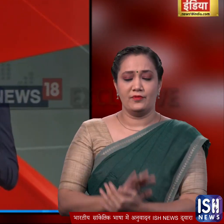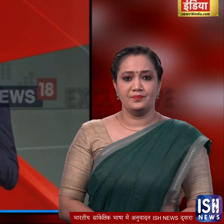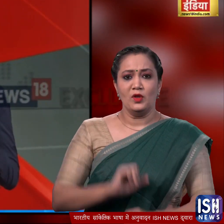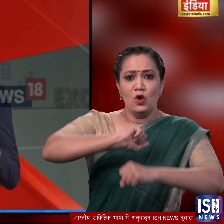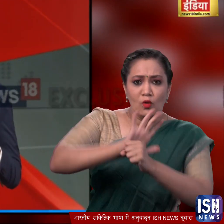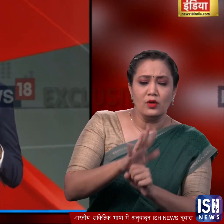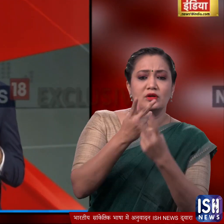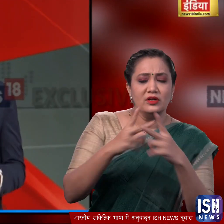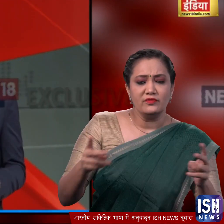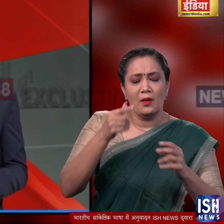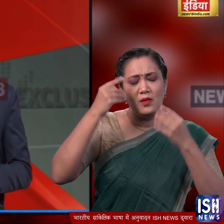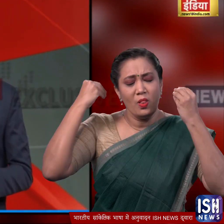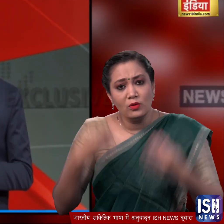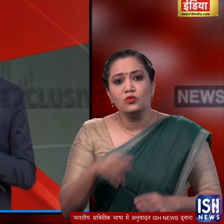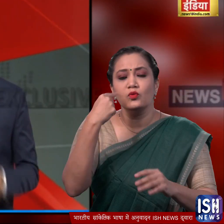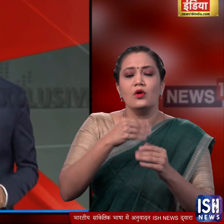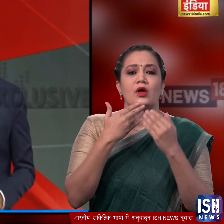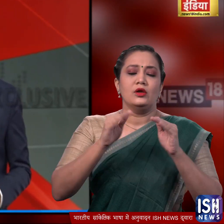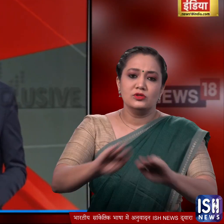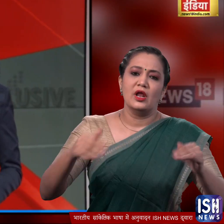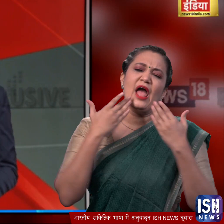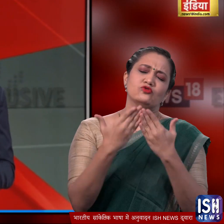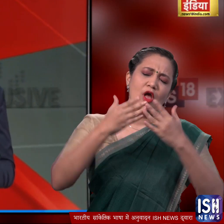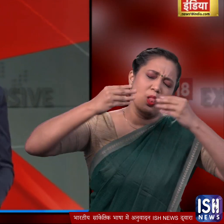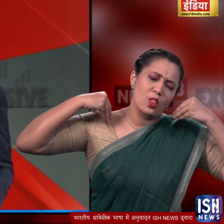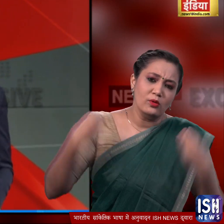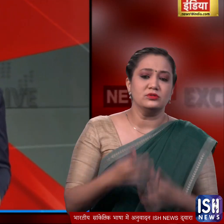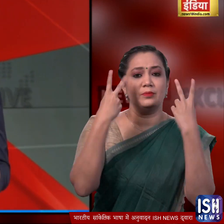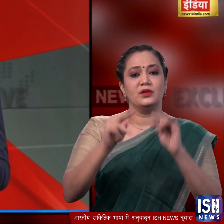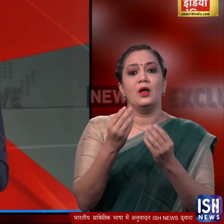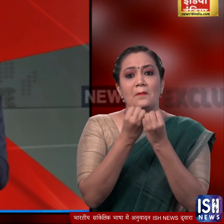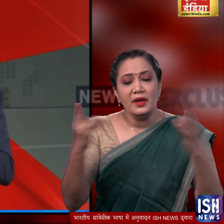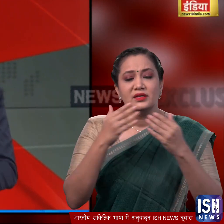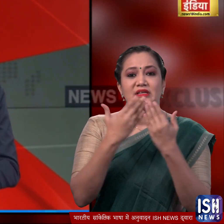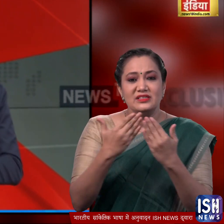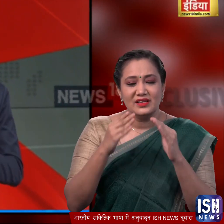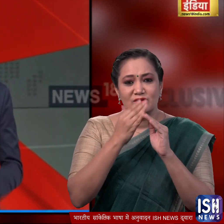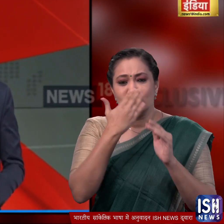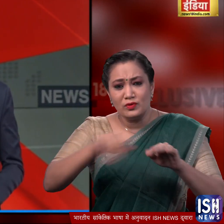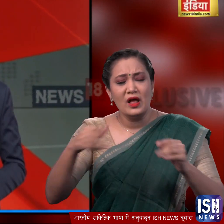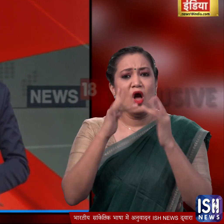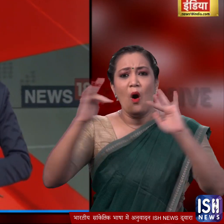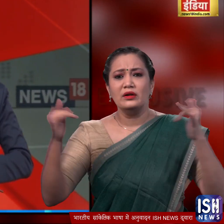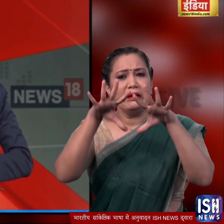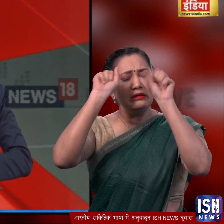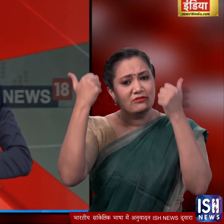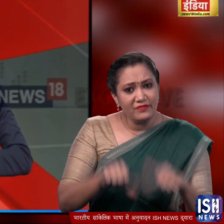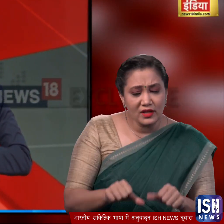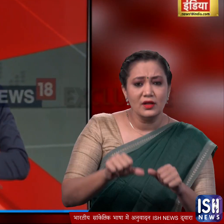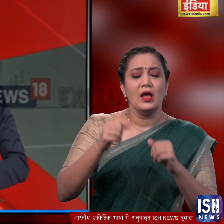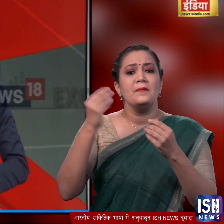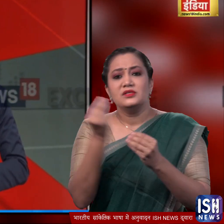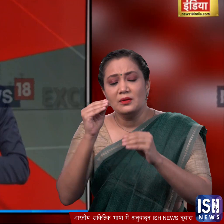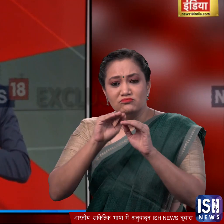कि कोरोना की वजह से सबसे ज्यादा नुकसान बच्चों की पढ़ाई का ही हुआ, जिनमें बहुत से बच्चों को ऑनलाइन पढ़कर कुछ समझ में नहीं आया, तो बहुत से बच्चों को